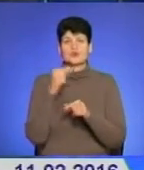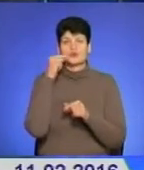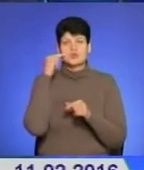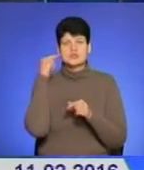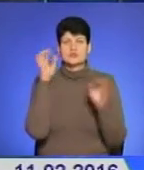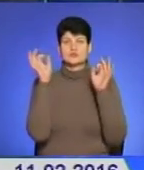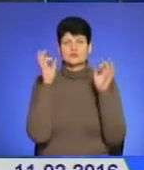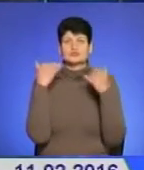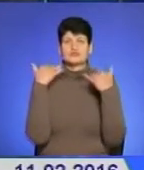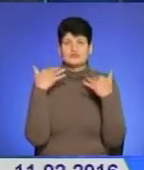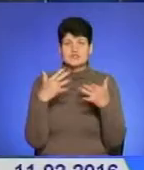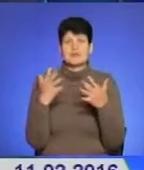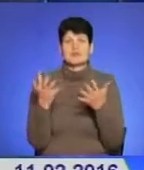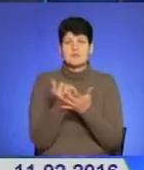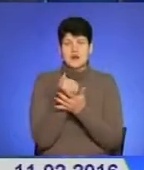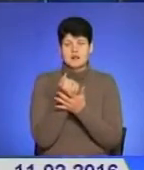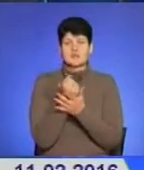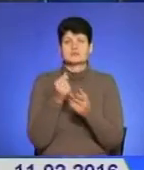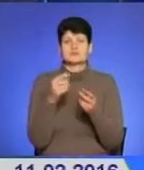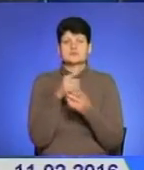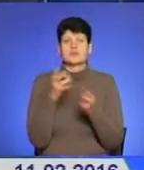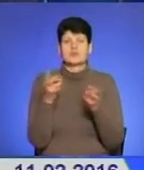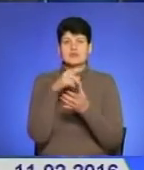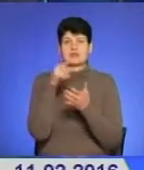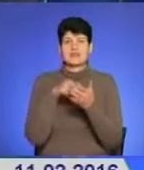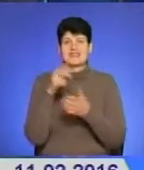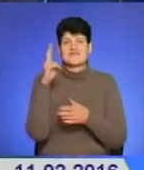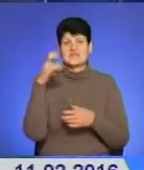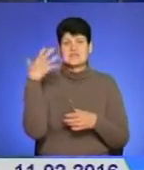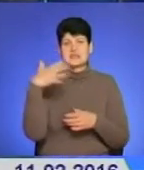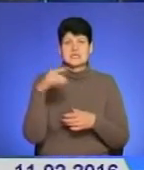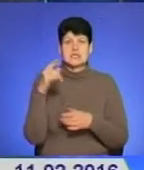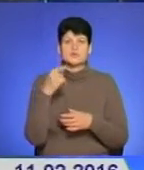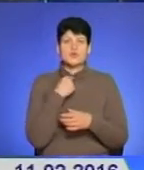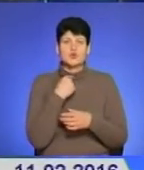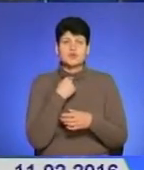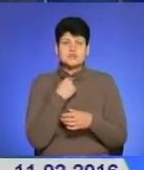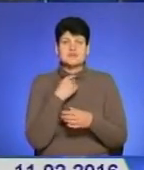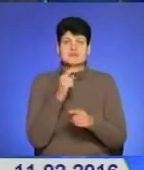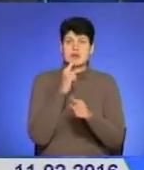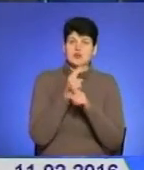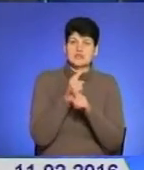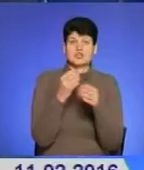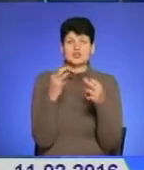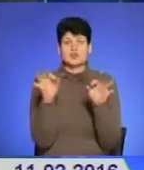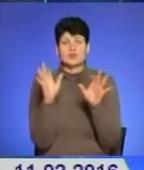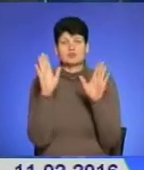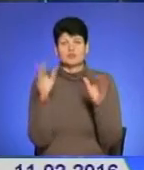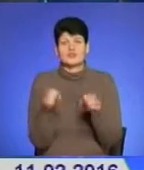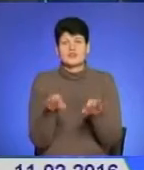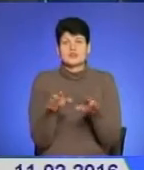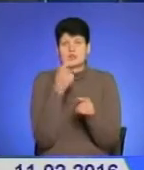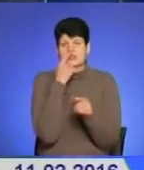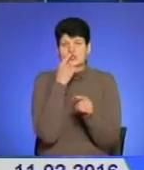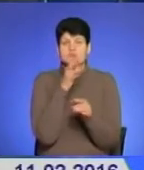Тернополі уже набрала необхідні для розгляду питання понад 250 голосів. Заборонити чи дозволити – будуть вирішувати найближчим